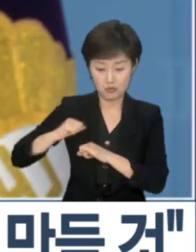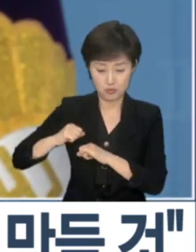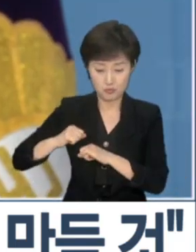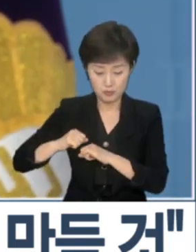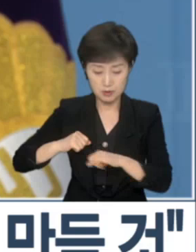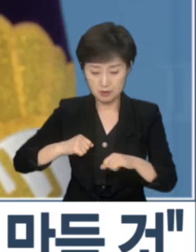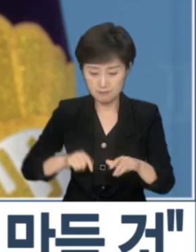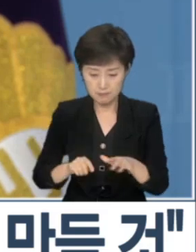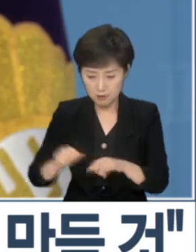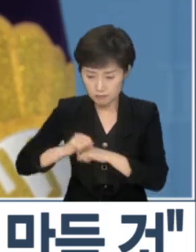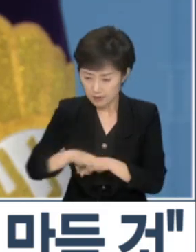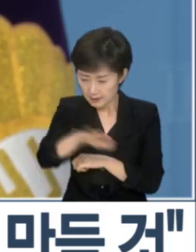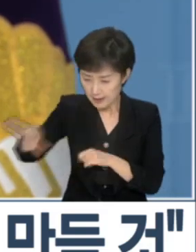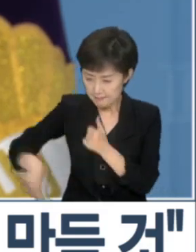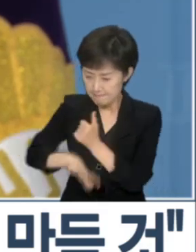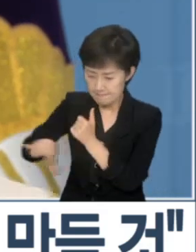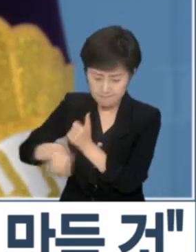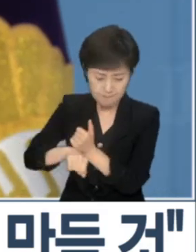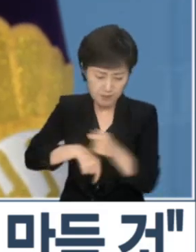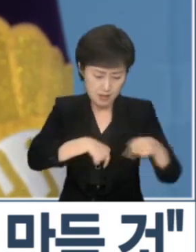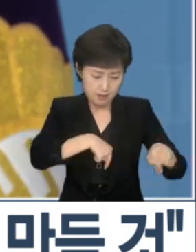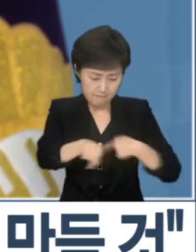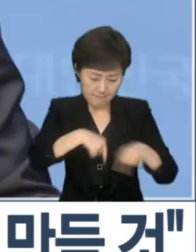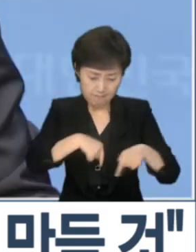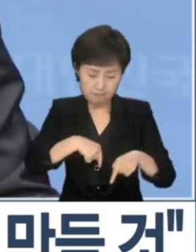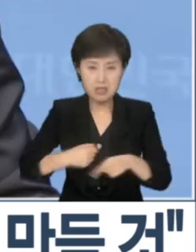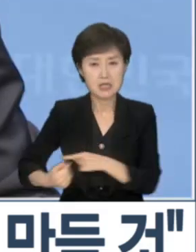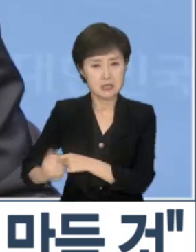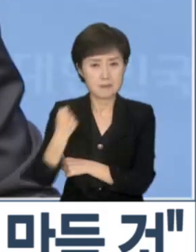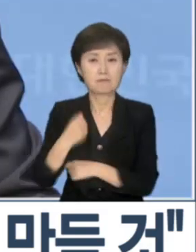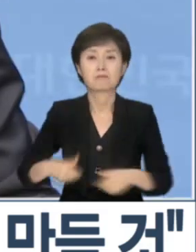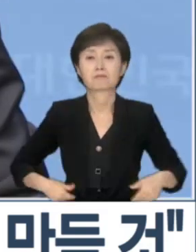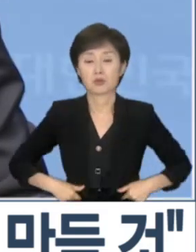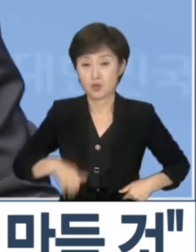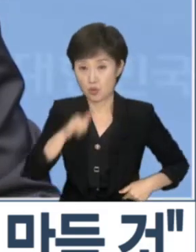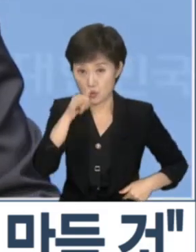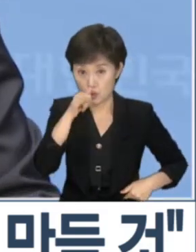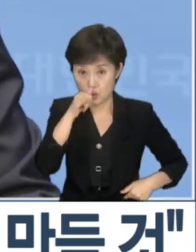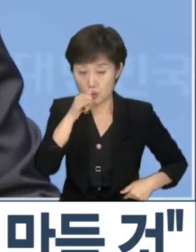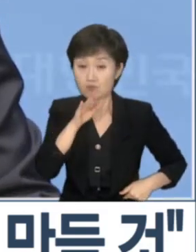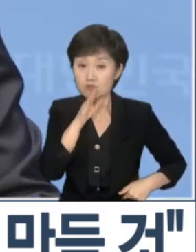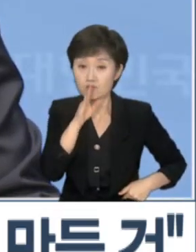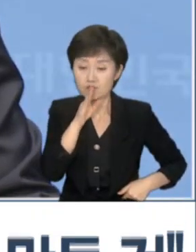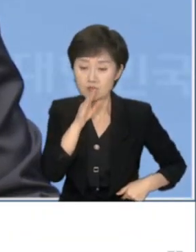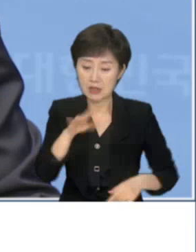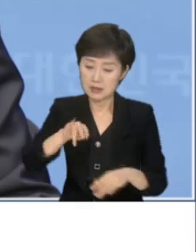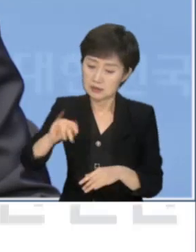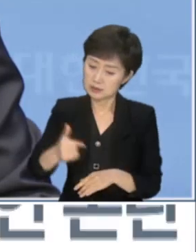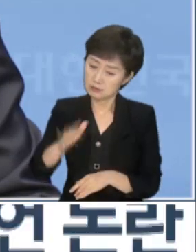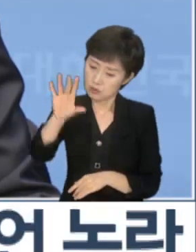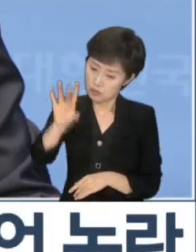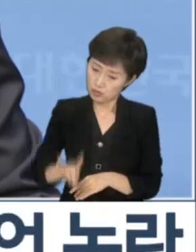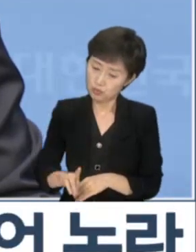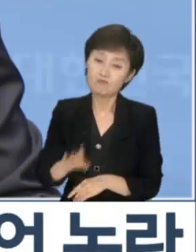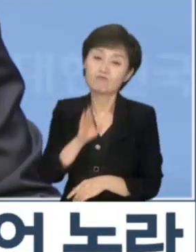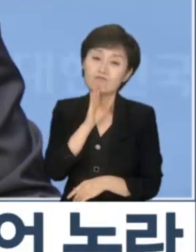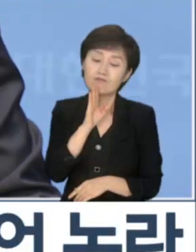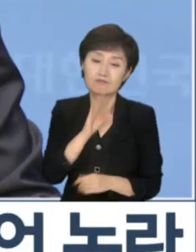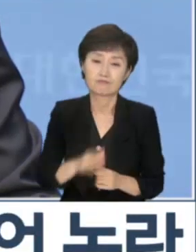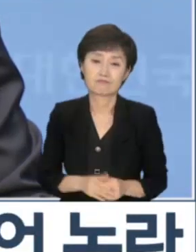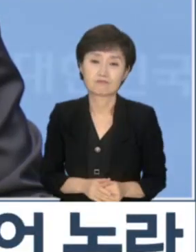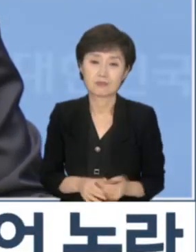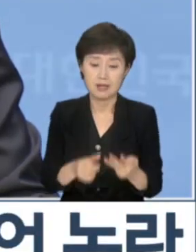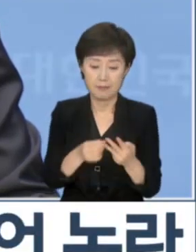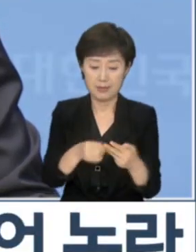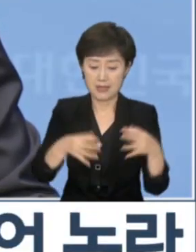국민들이 우려하지 걱정하지 않을 그런 강력한 군대를 만들 수 있는 그런 장관이이 가능할 것 같다 하는 생각이 들고